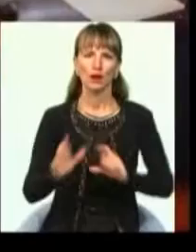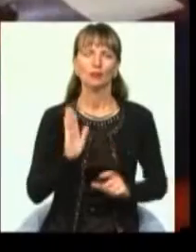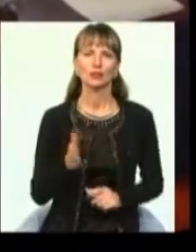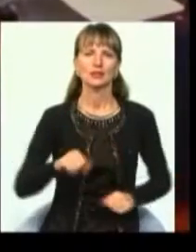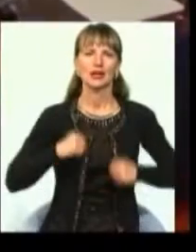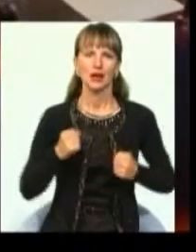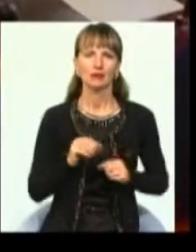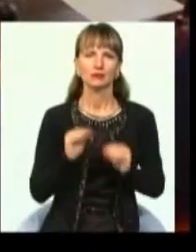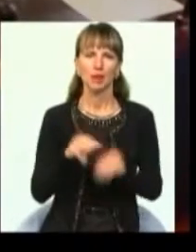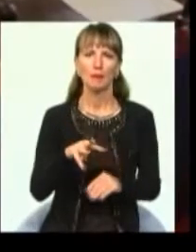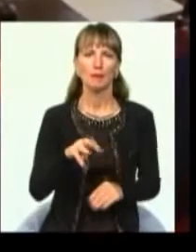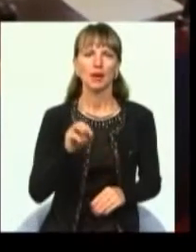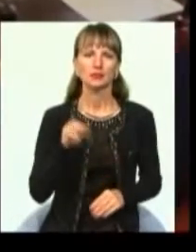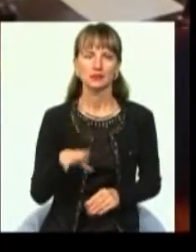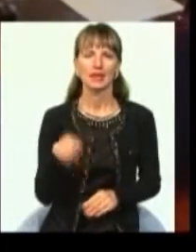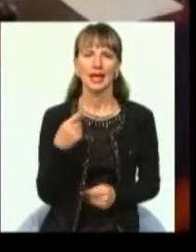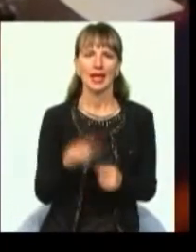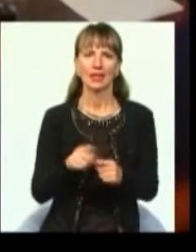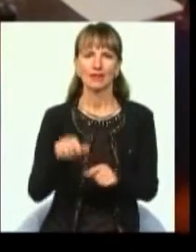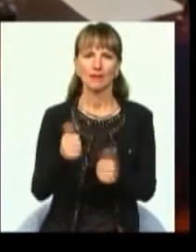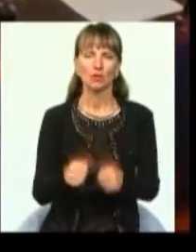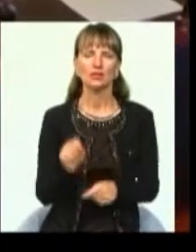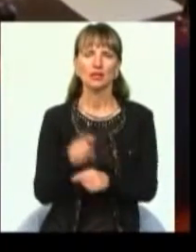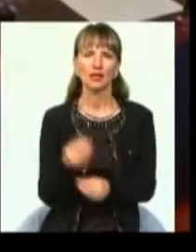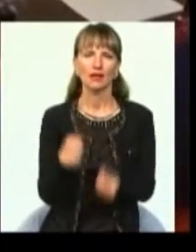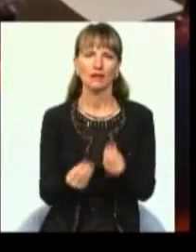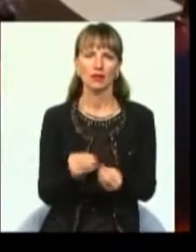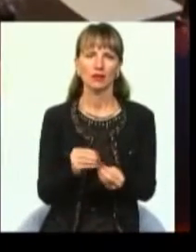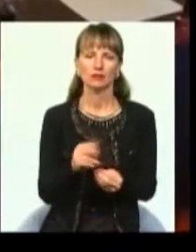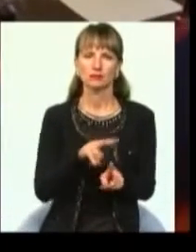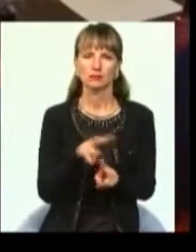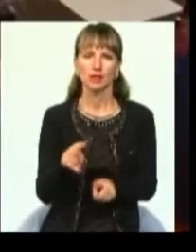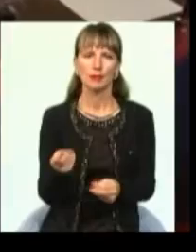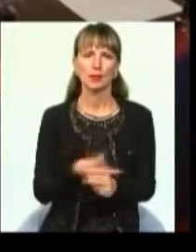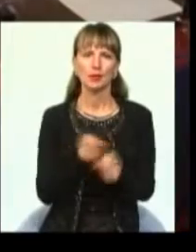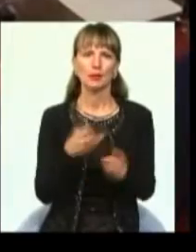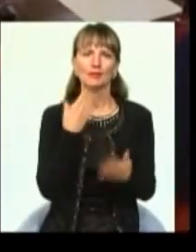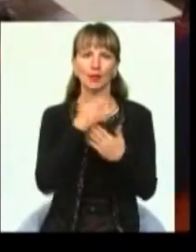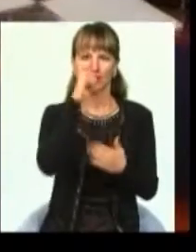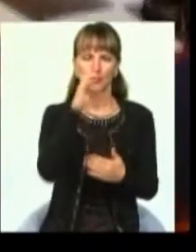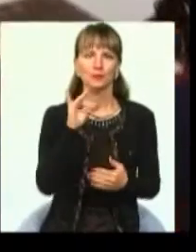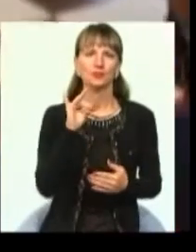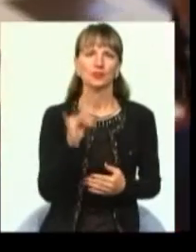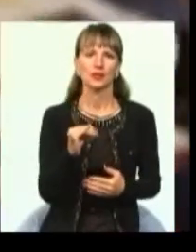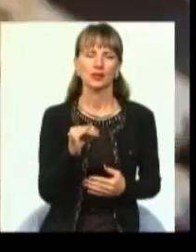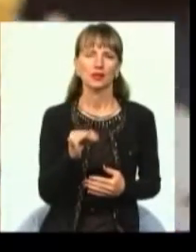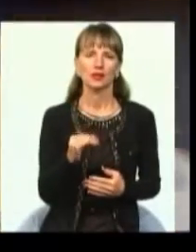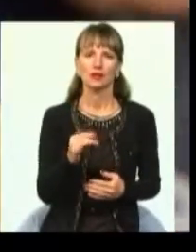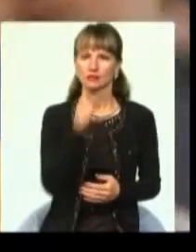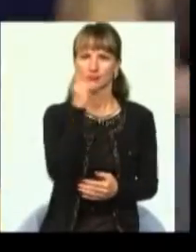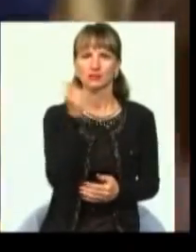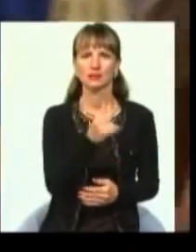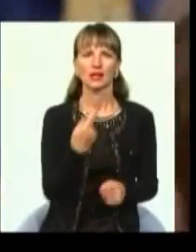намагатися поставити мат цій фігурці, а завданням гравця є одночасно контролювати безпеку свого короля та наносити атаки фігуркам